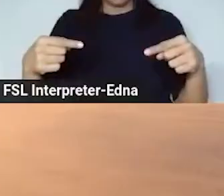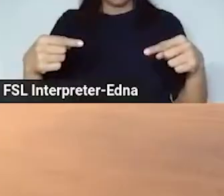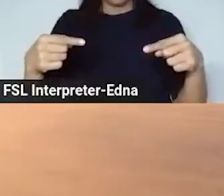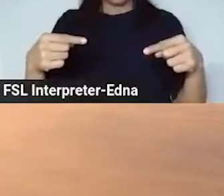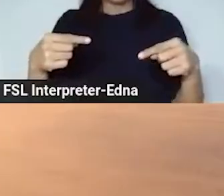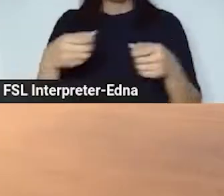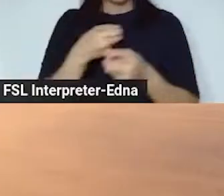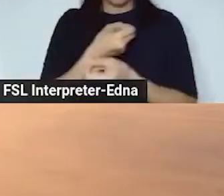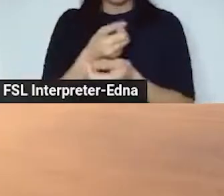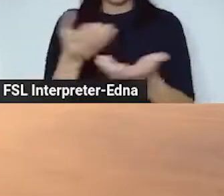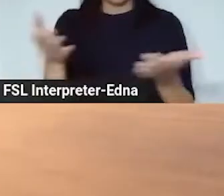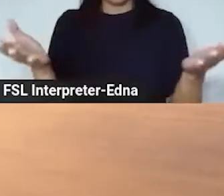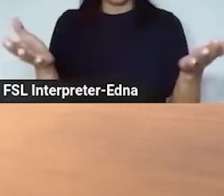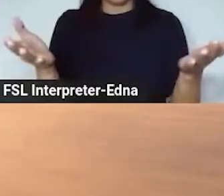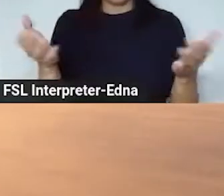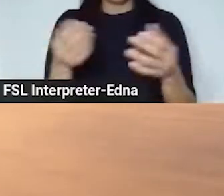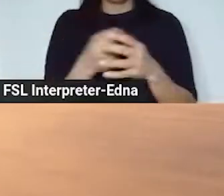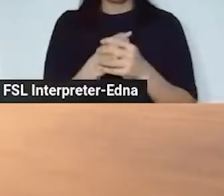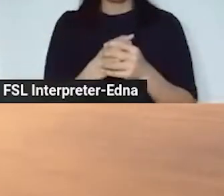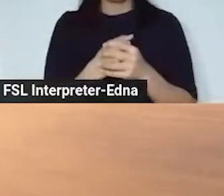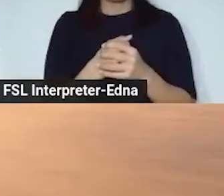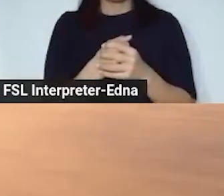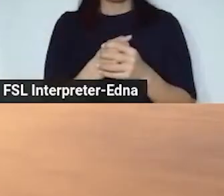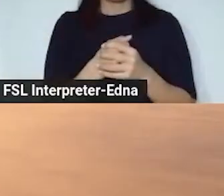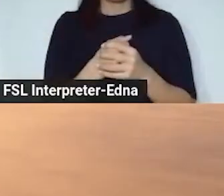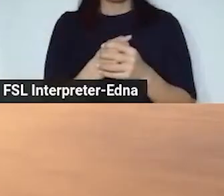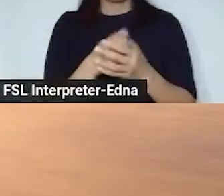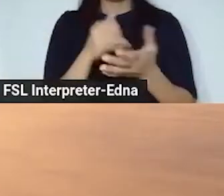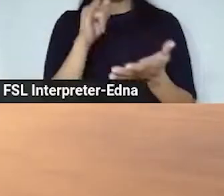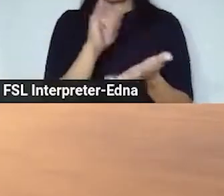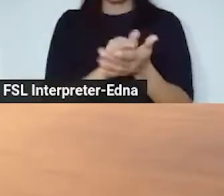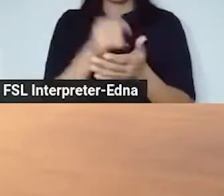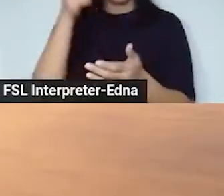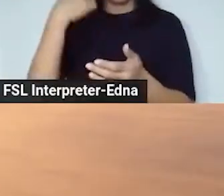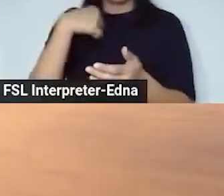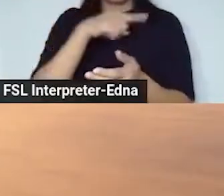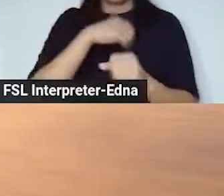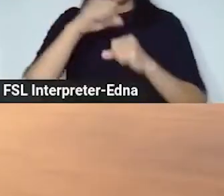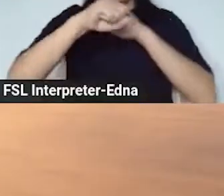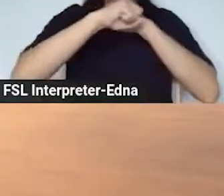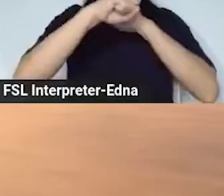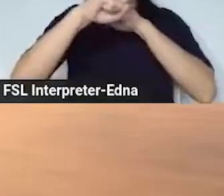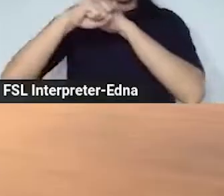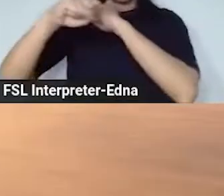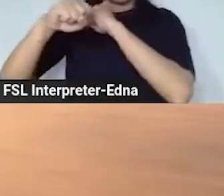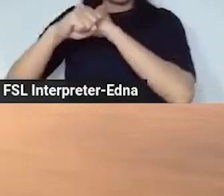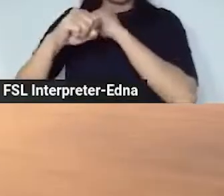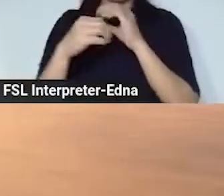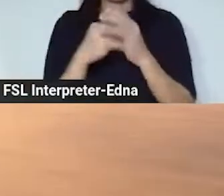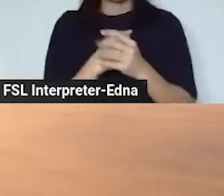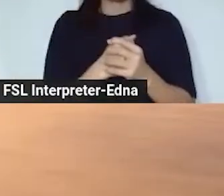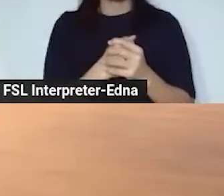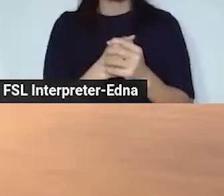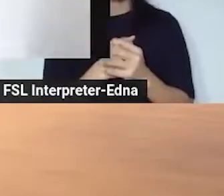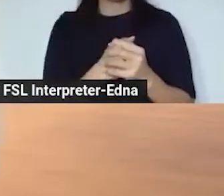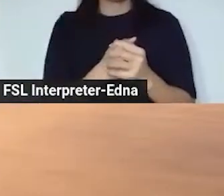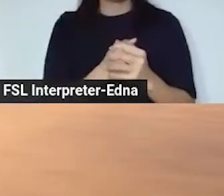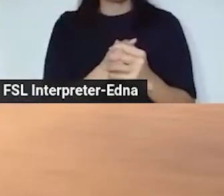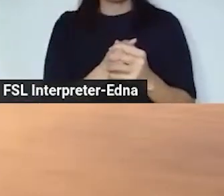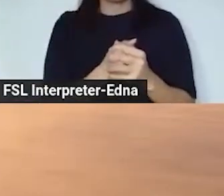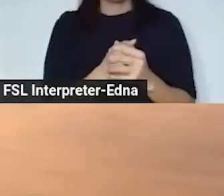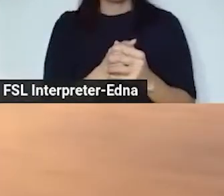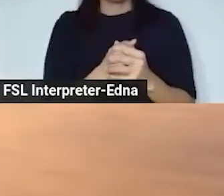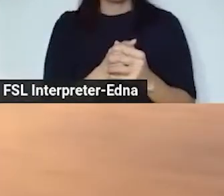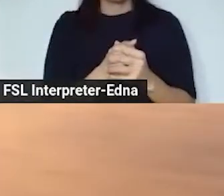is Able. Yun po ang aming advocacy. Wow, Miss Peggy. We're